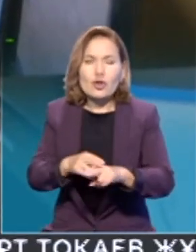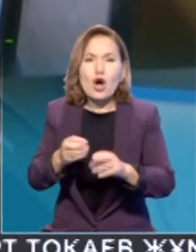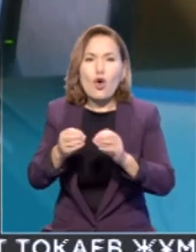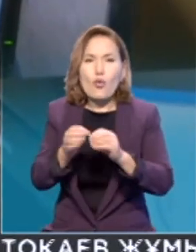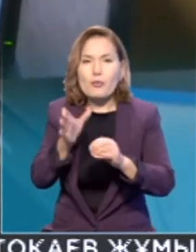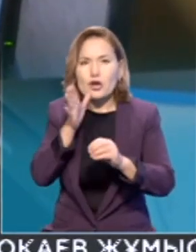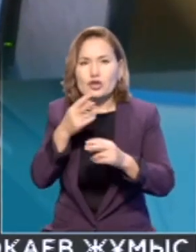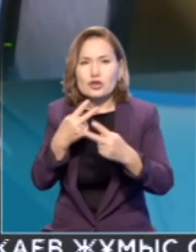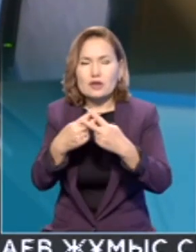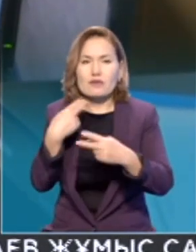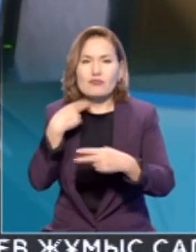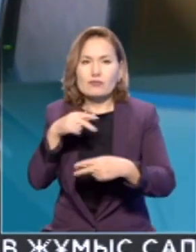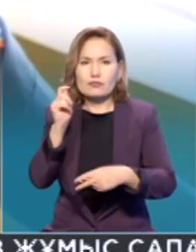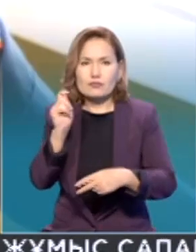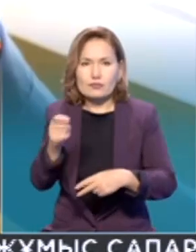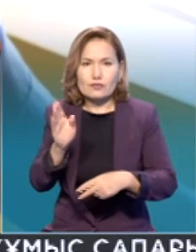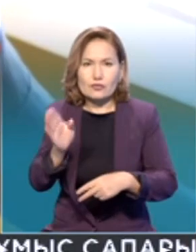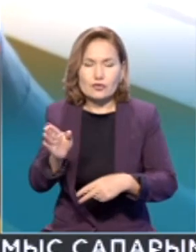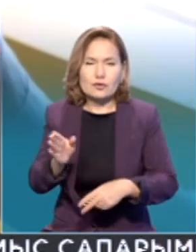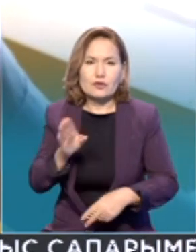бас бостандығынан айырылуы мүмкін.